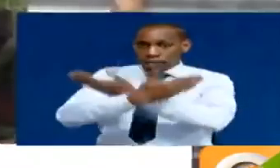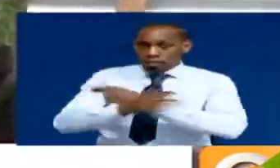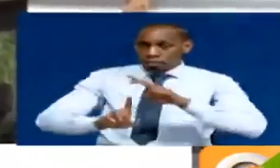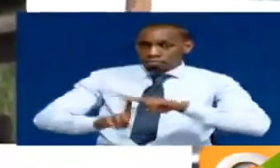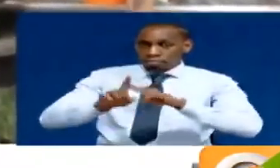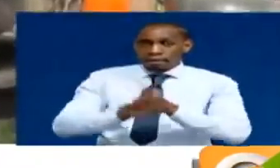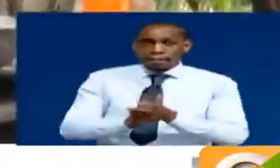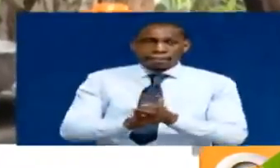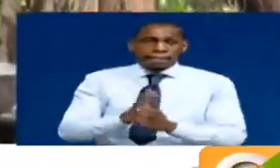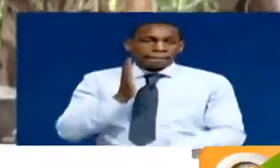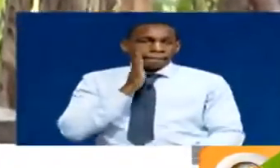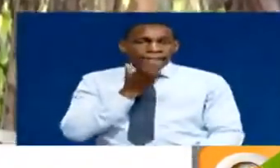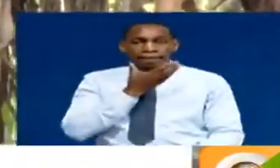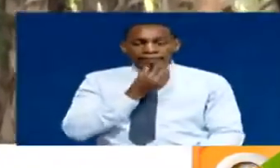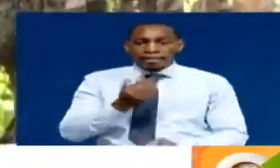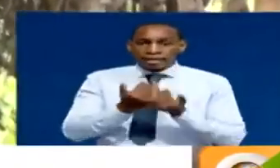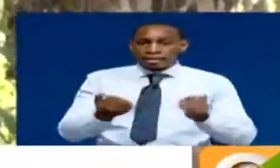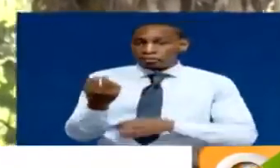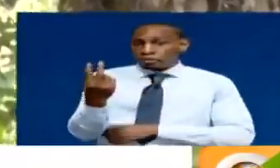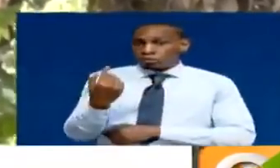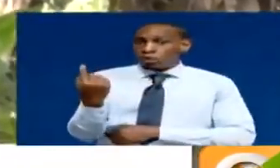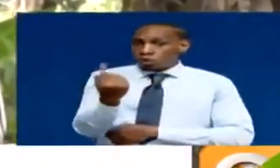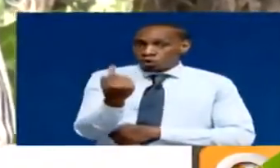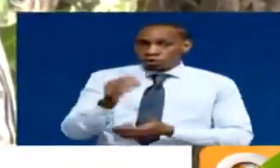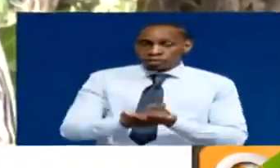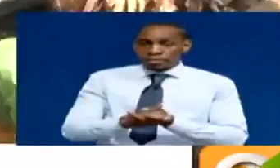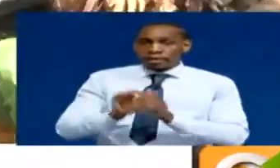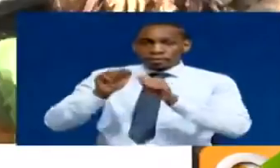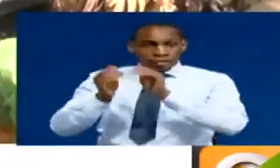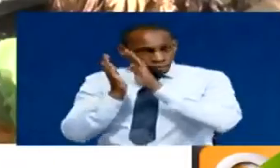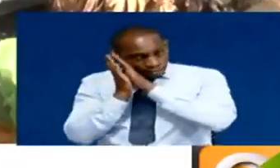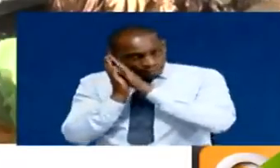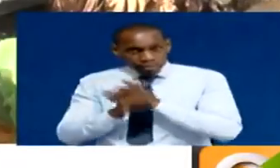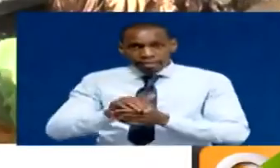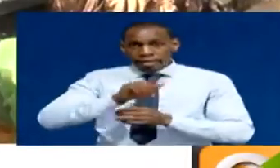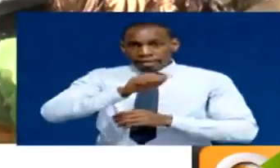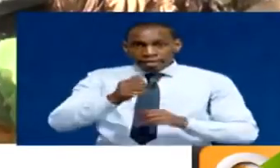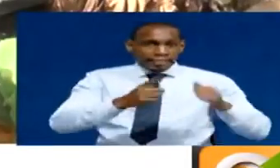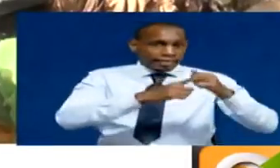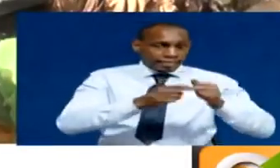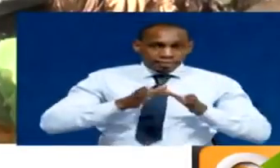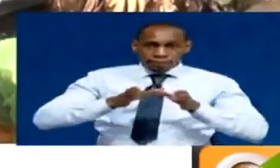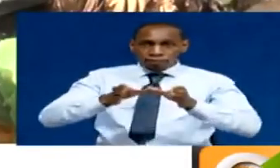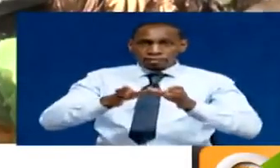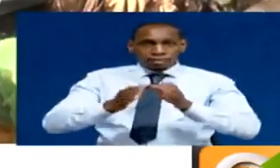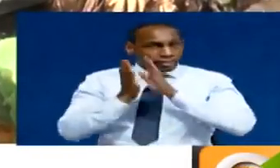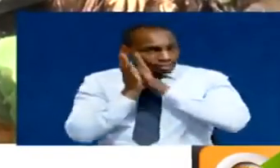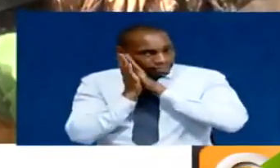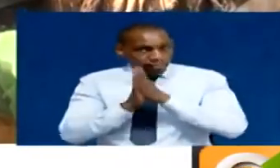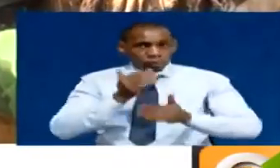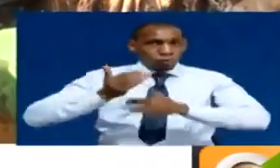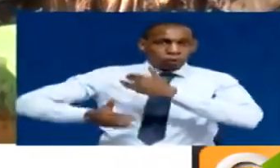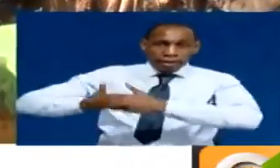unapofika, mama, baba na watoto wawili tu ndio hujilaza hapa. Wengine sita wakilazimika kulala